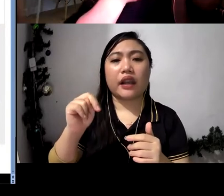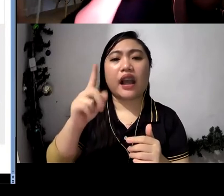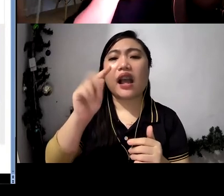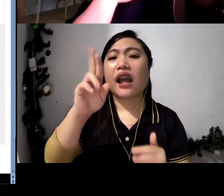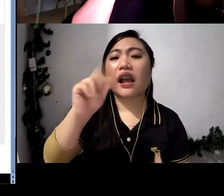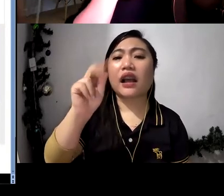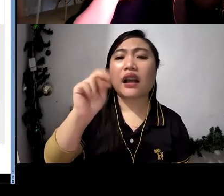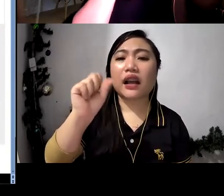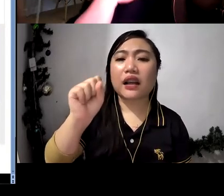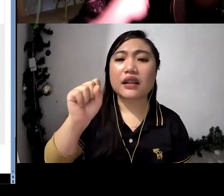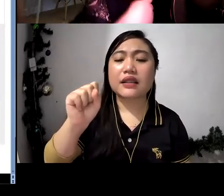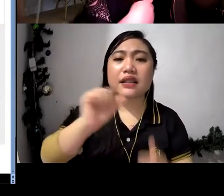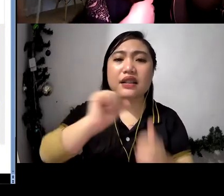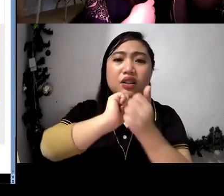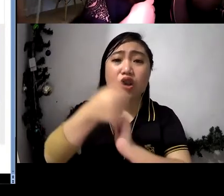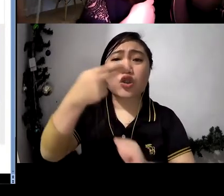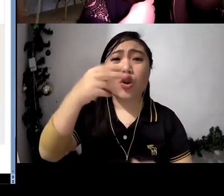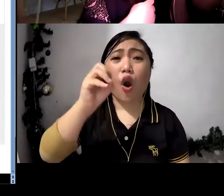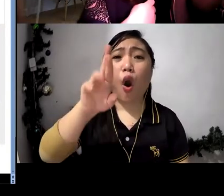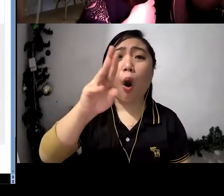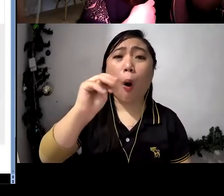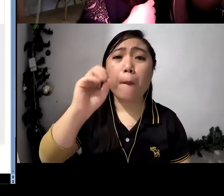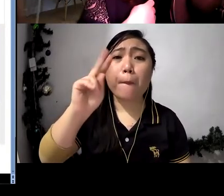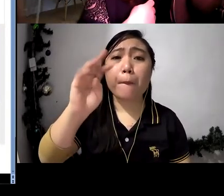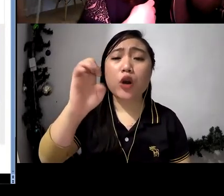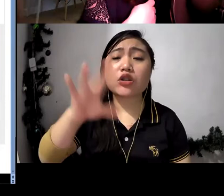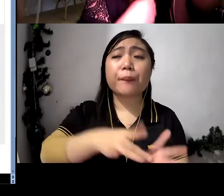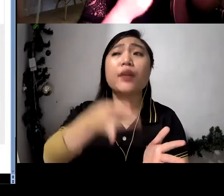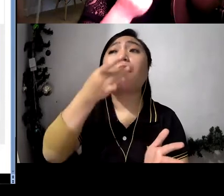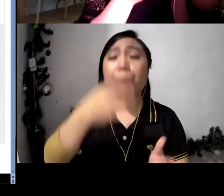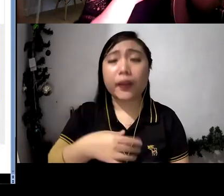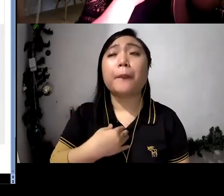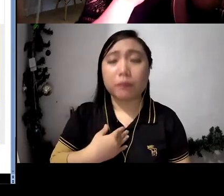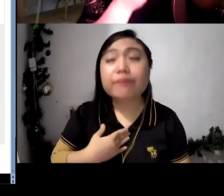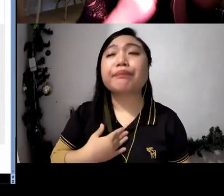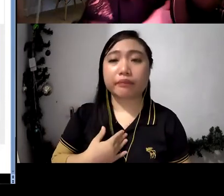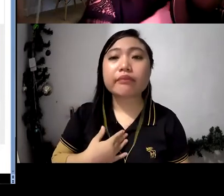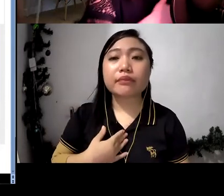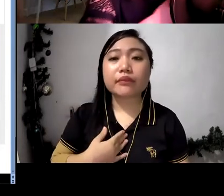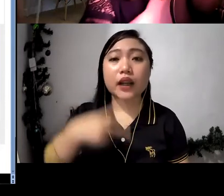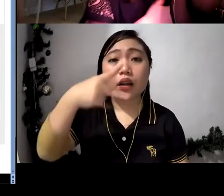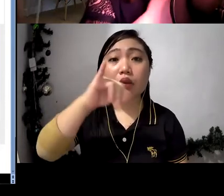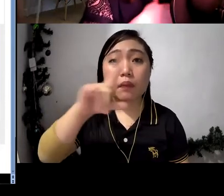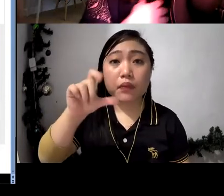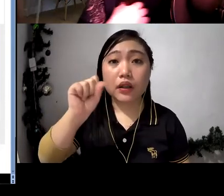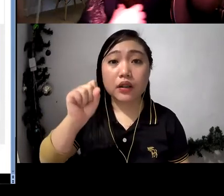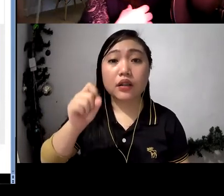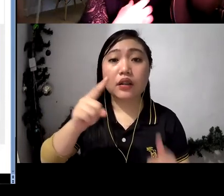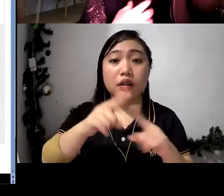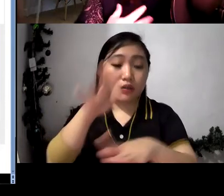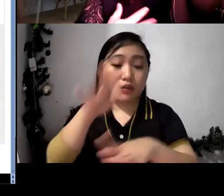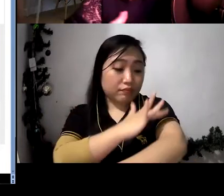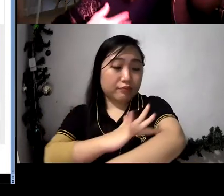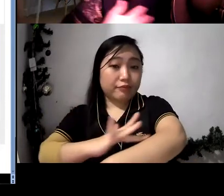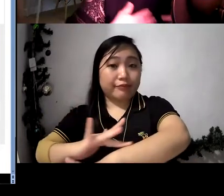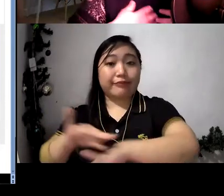mga hormonal replacement therapy, no? So kung ikaw ay transwoman, no, bata ka pa lang, nagpi-pills ka na para magmukhang kutis babae ka, no?